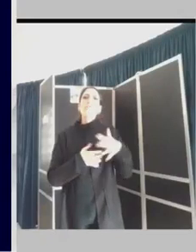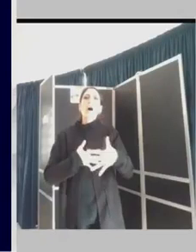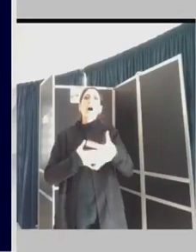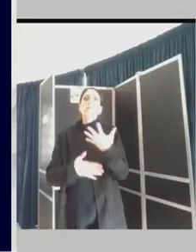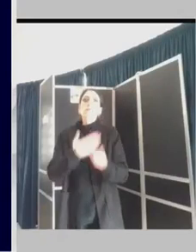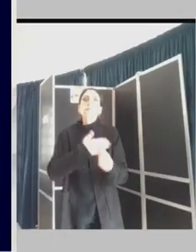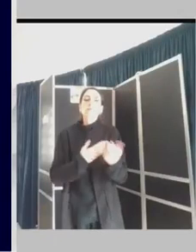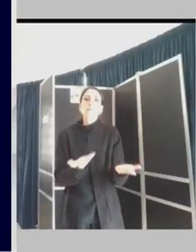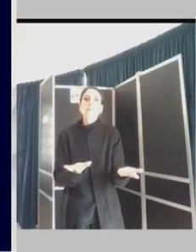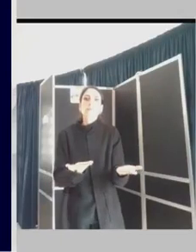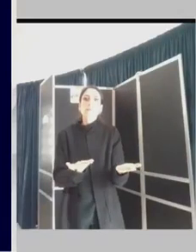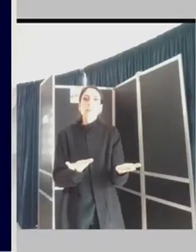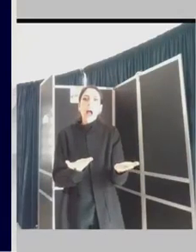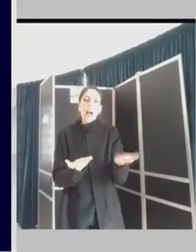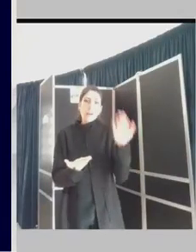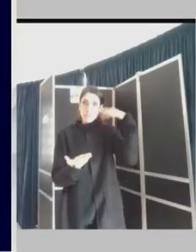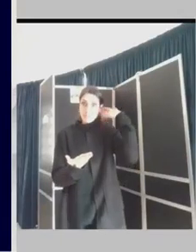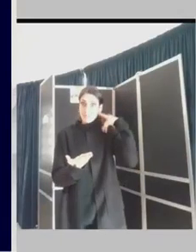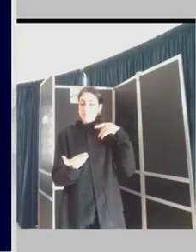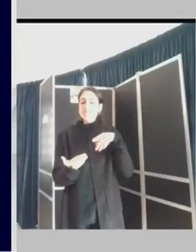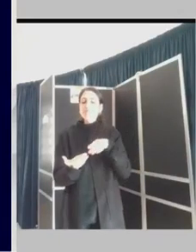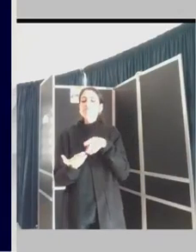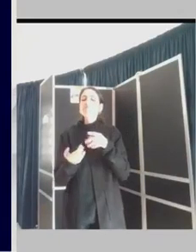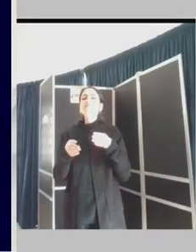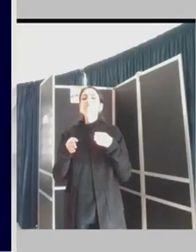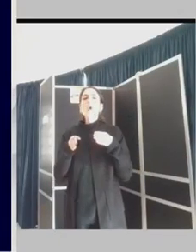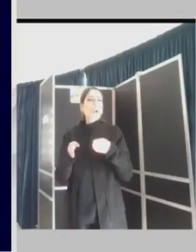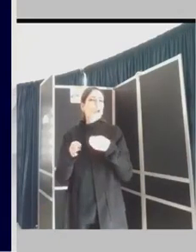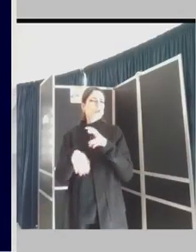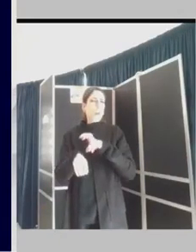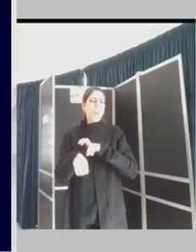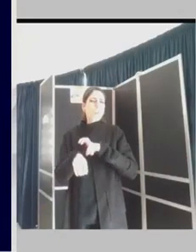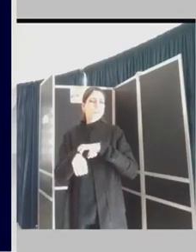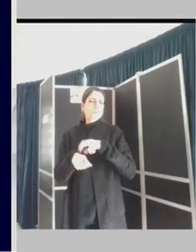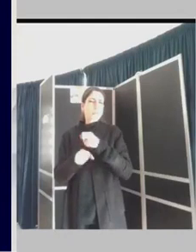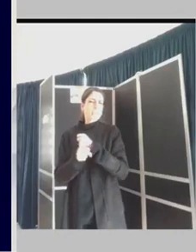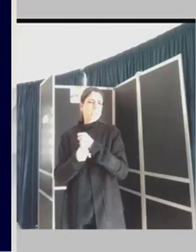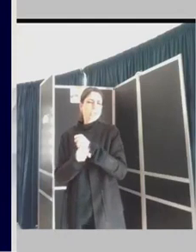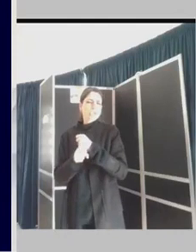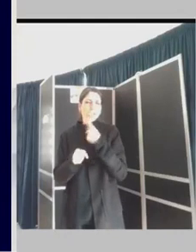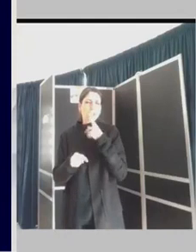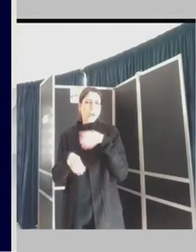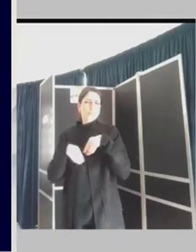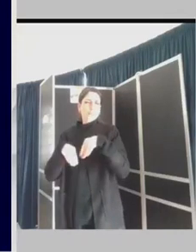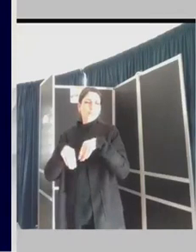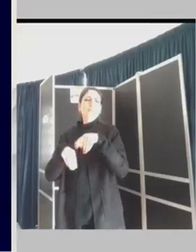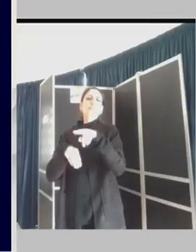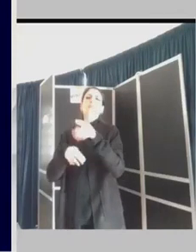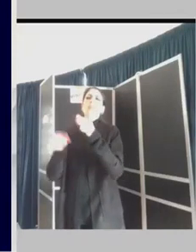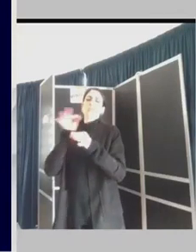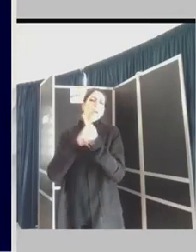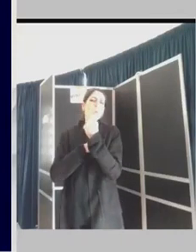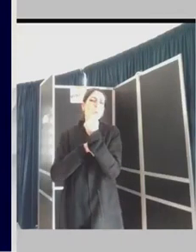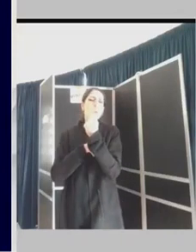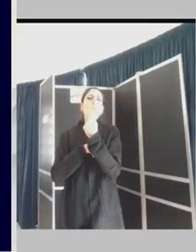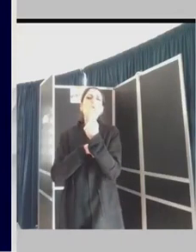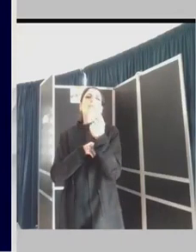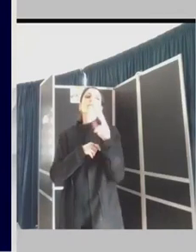all'inizio quando facemmo il corso di medicina presso l'ENAC, che ogni 300 passeggeri ci sono